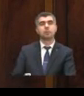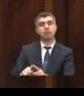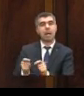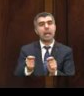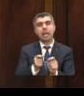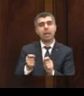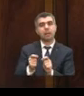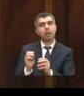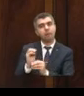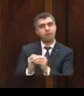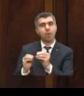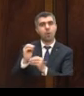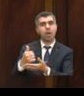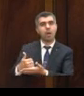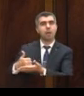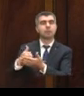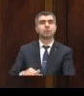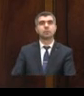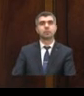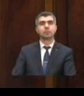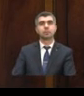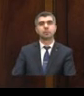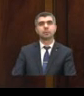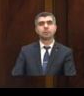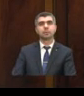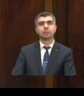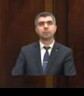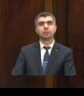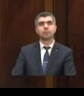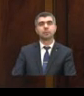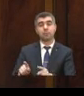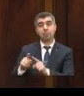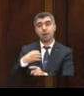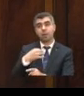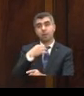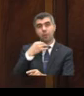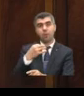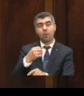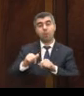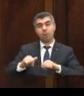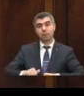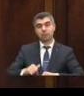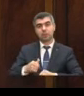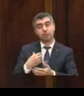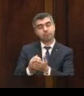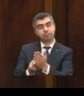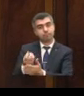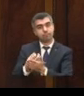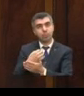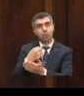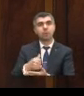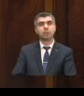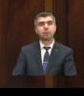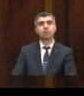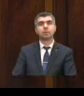عيد الأضحى. وكان احنا كنبلغوا لكم السيد الوزير هذا